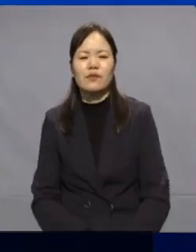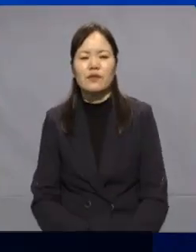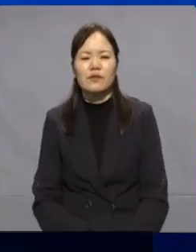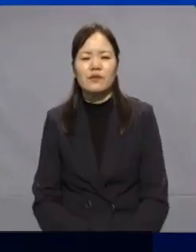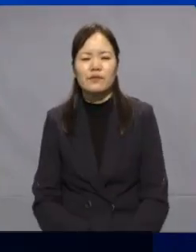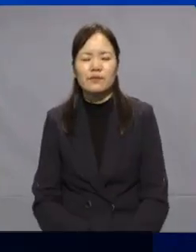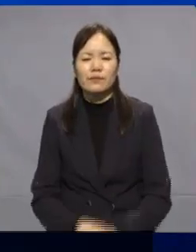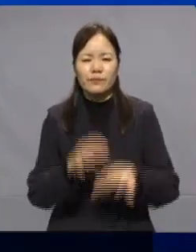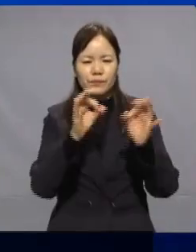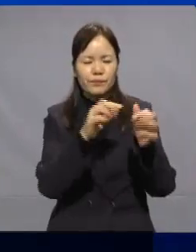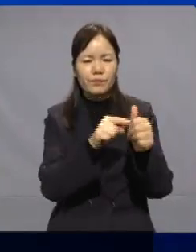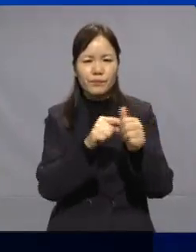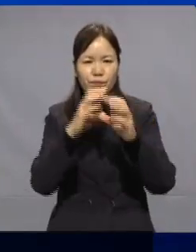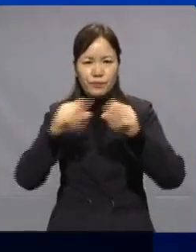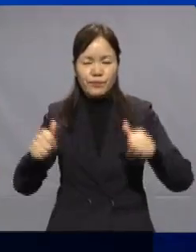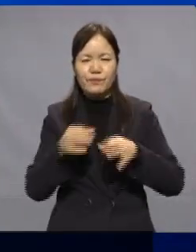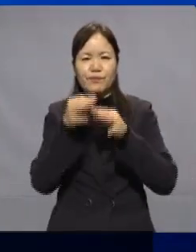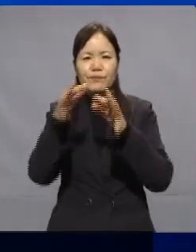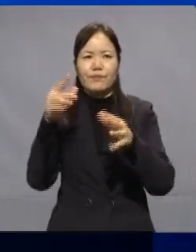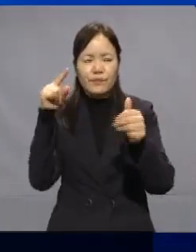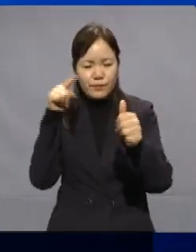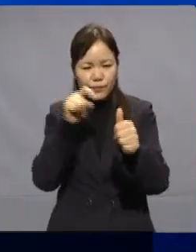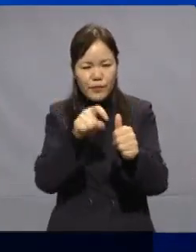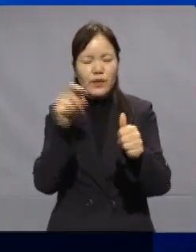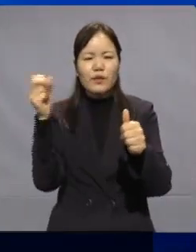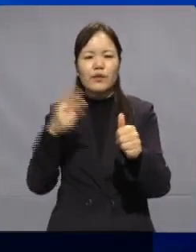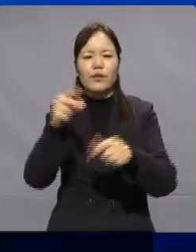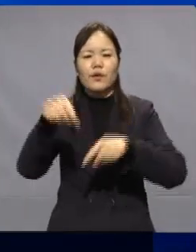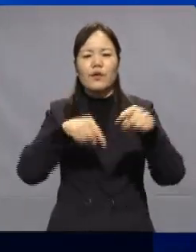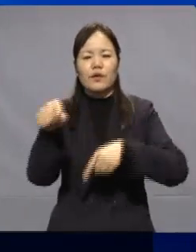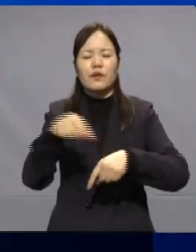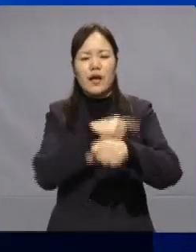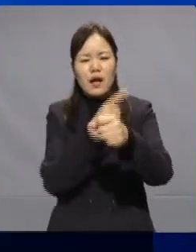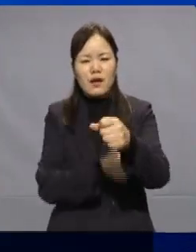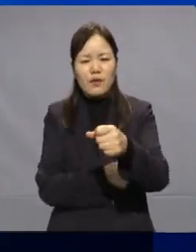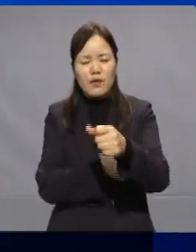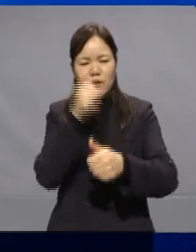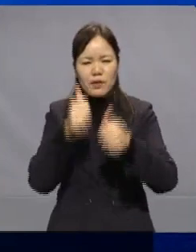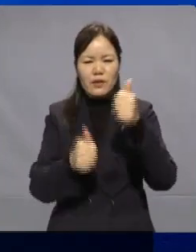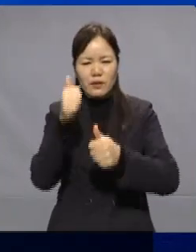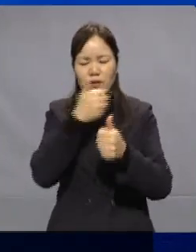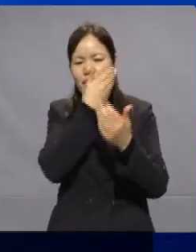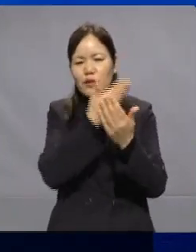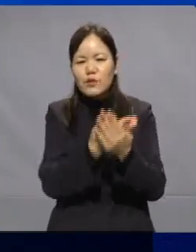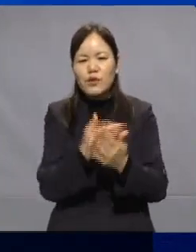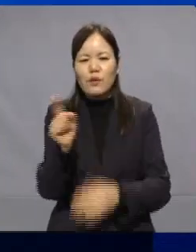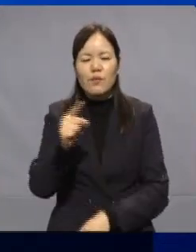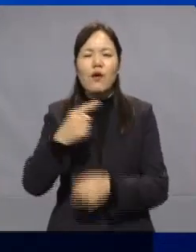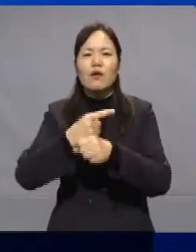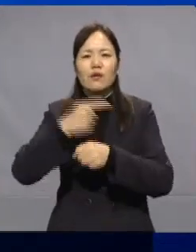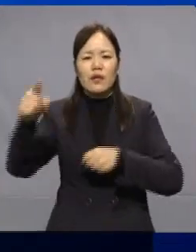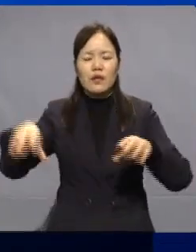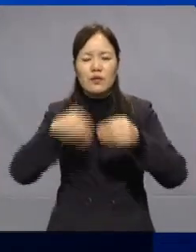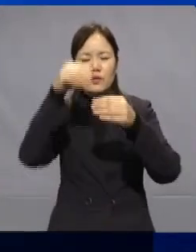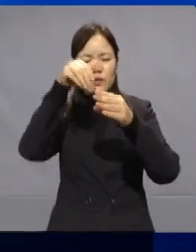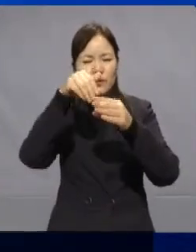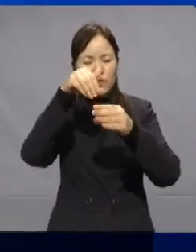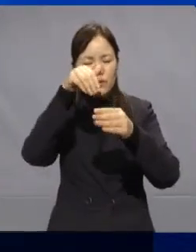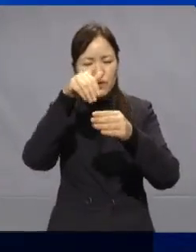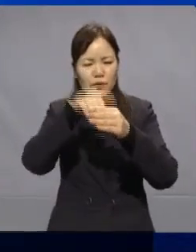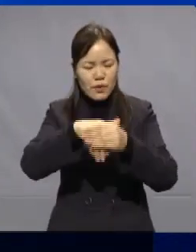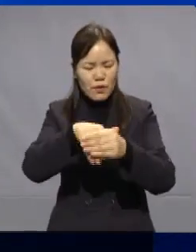자 김견 후보의 땅 투기 의혹과 함께 당권 경제에서 쟁점이 되는 거 사실상 내년 총선 때문에 이렇게